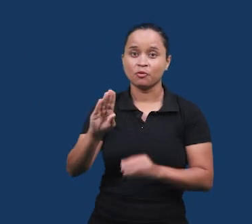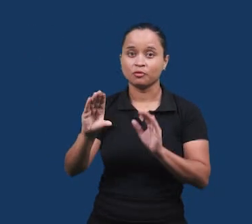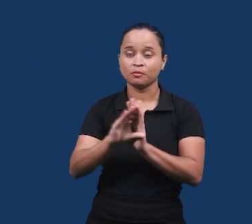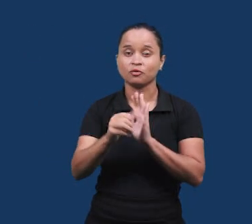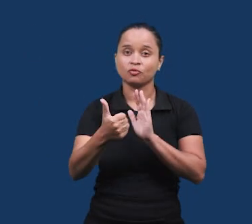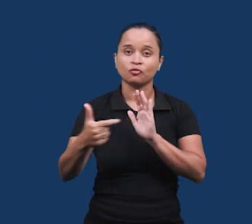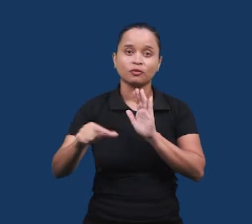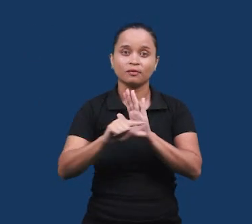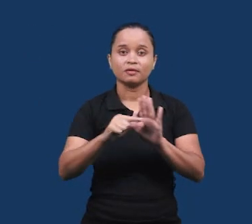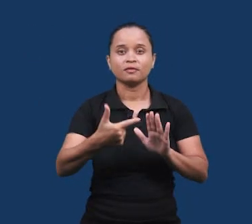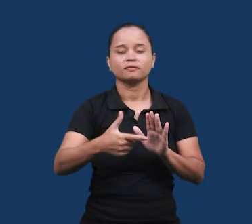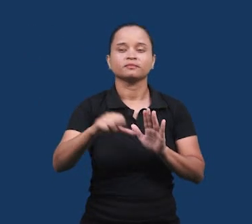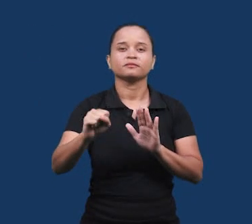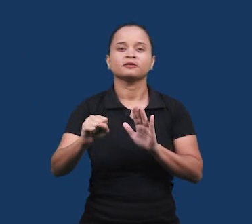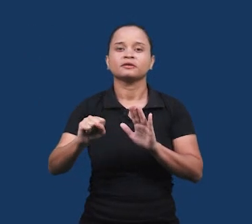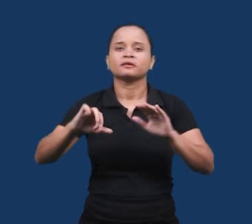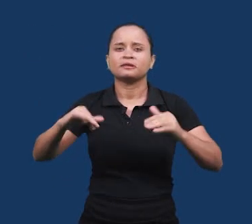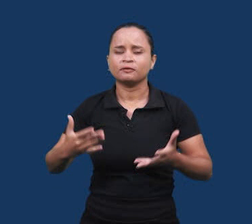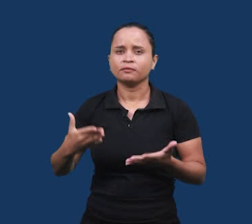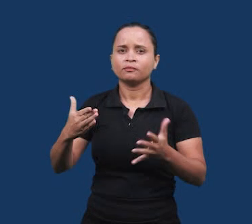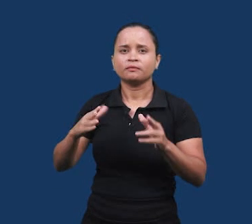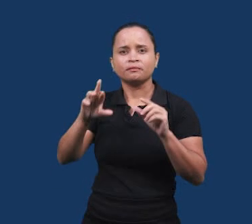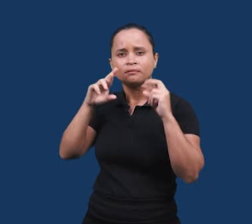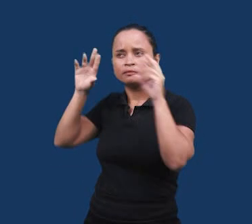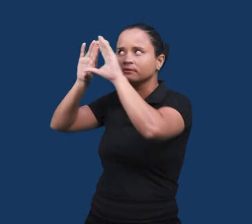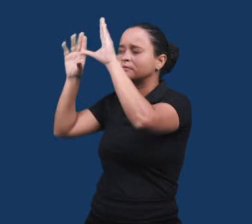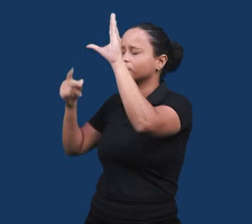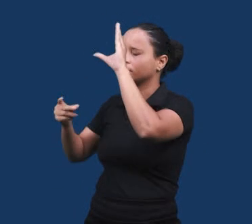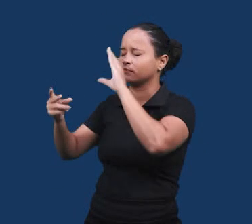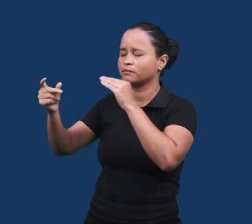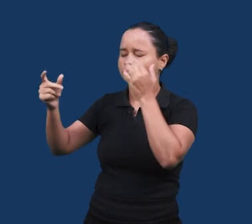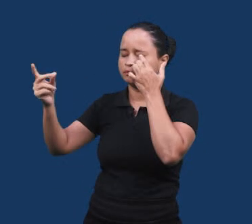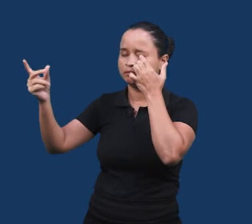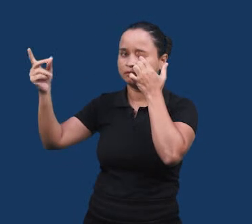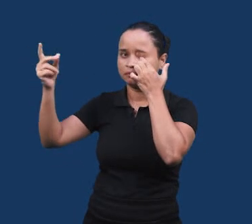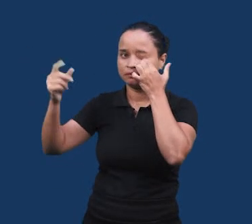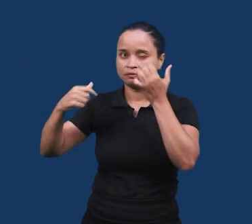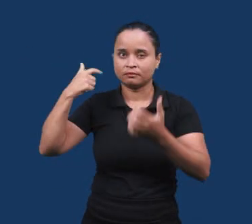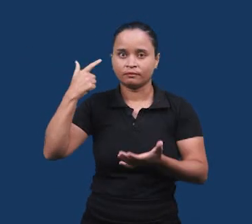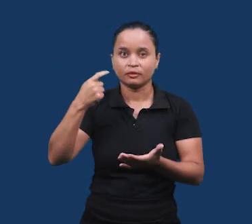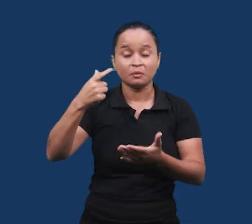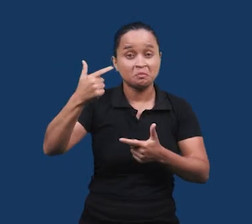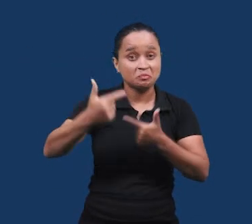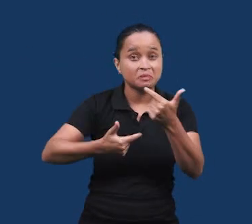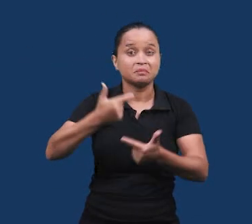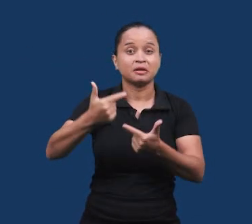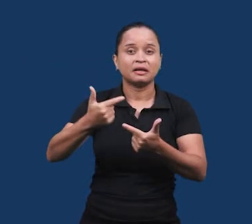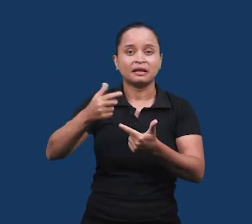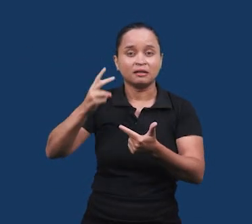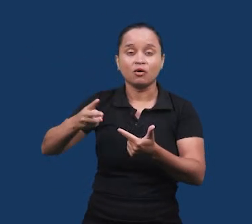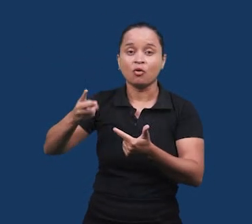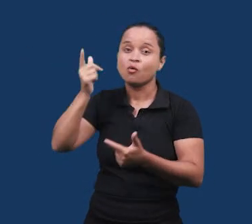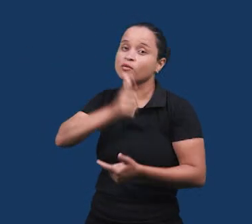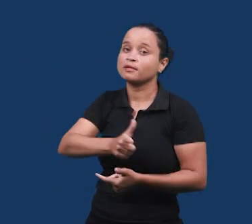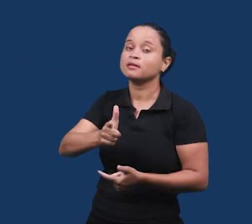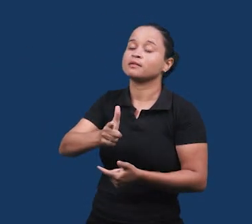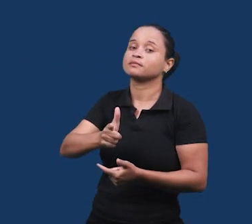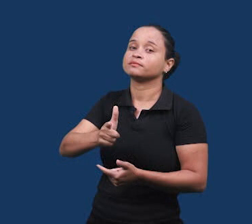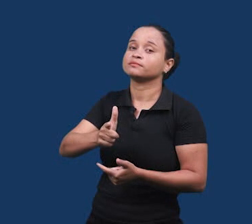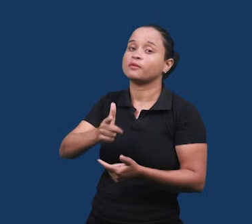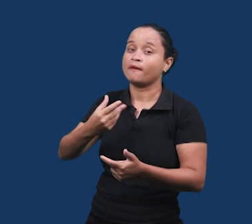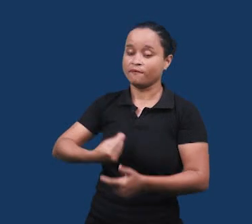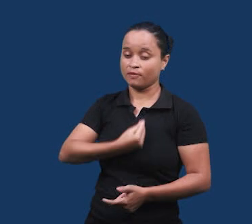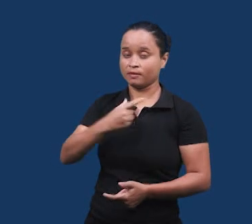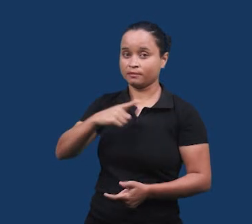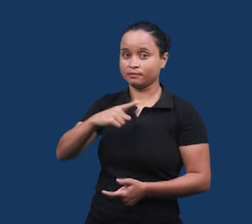28. Est pour ce royaume que nous luttons et nous bataillons, et est de lui que nous recevons la vie. Selon le texte en Osée,